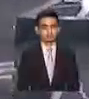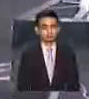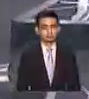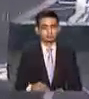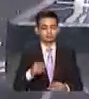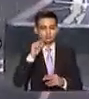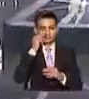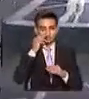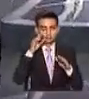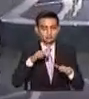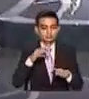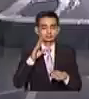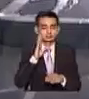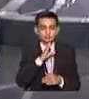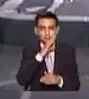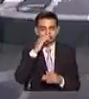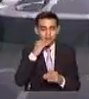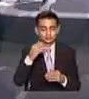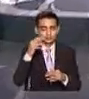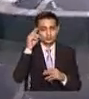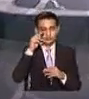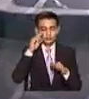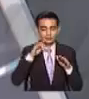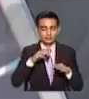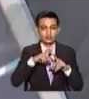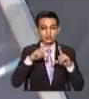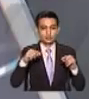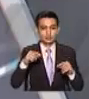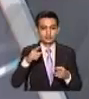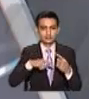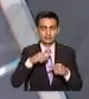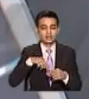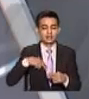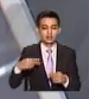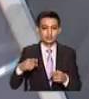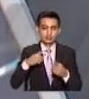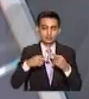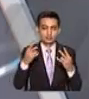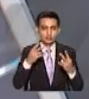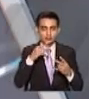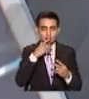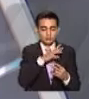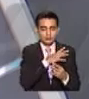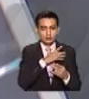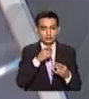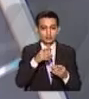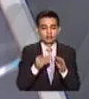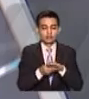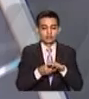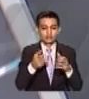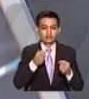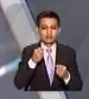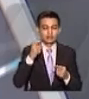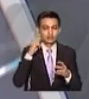В Шымкенте родители учеников одной из школ требуют восстановить в должности директора, увлеченного в коррупции. По